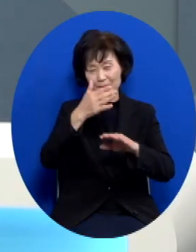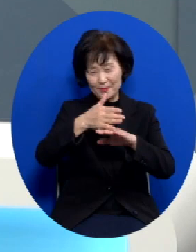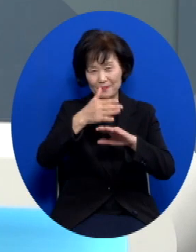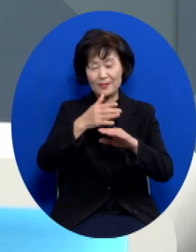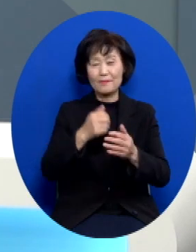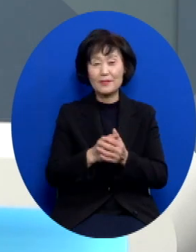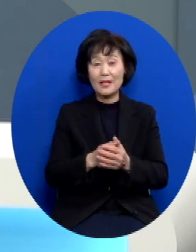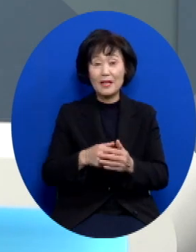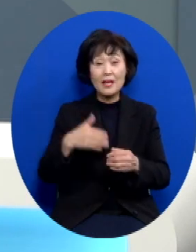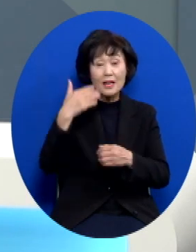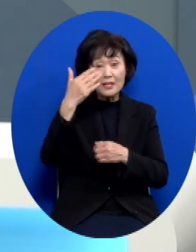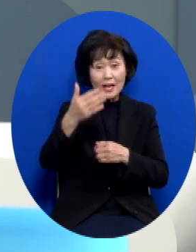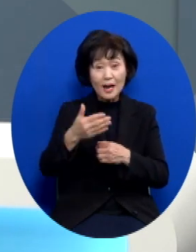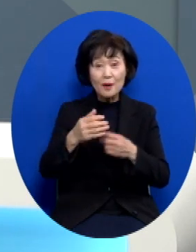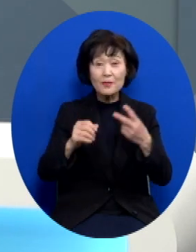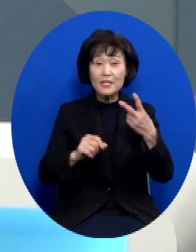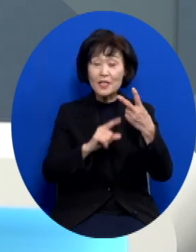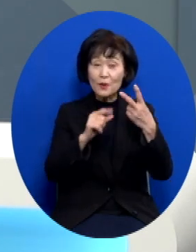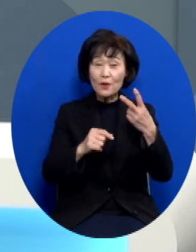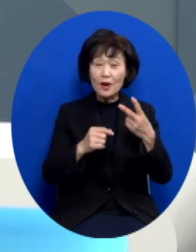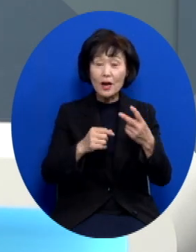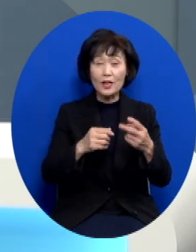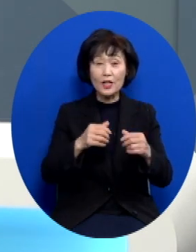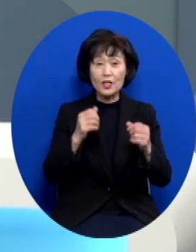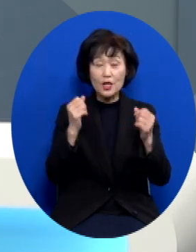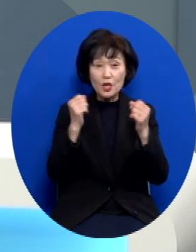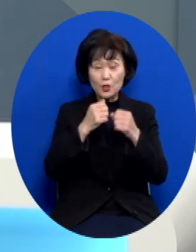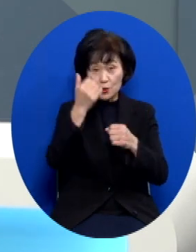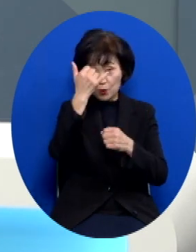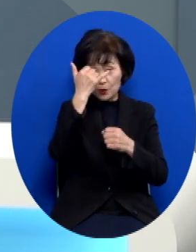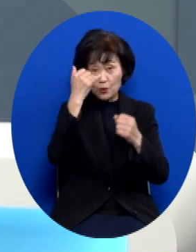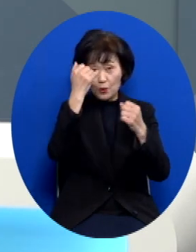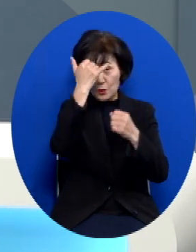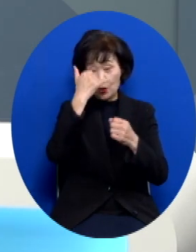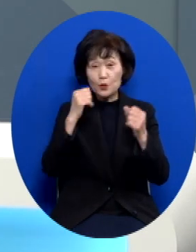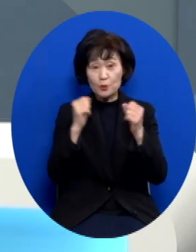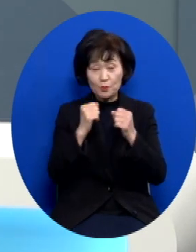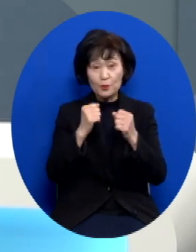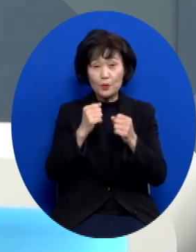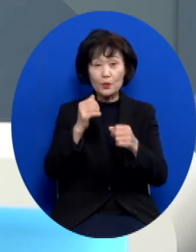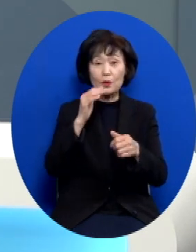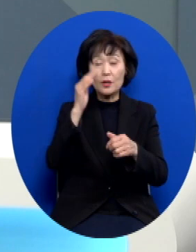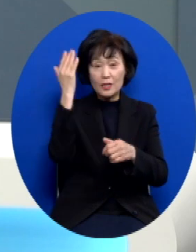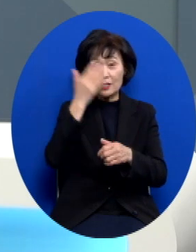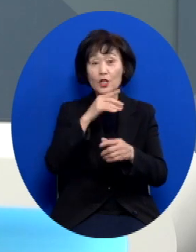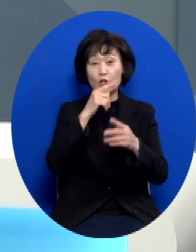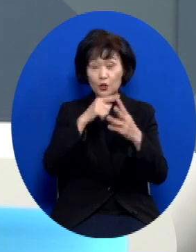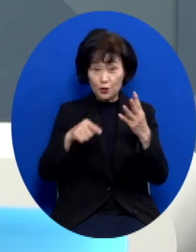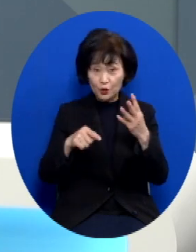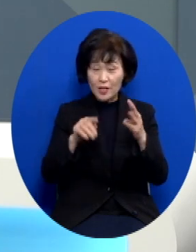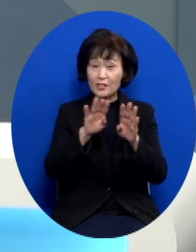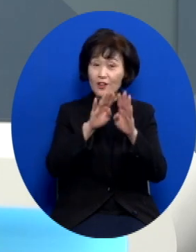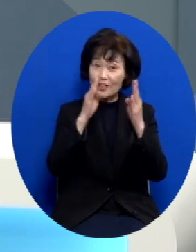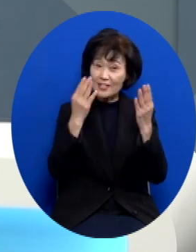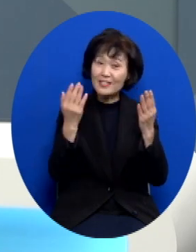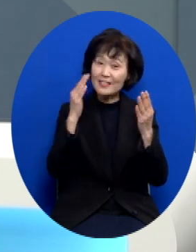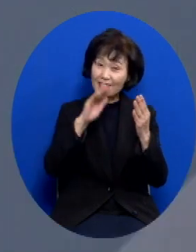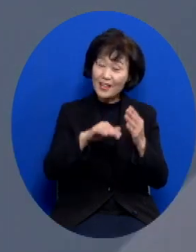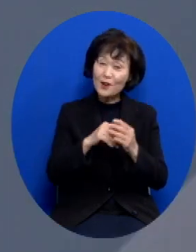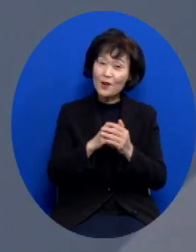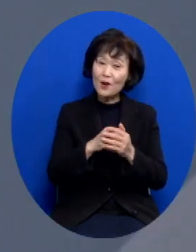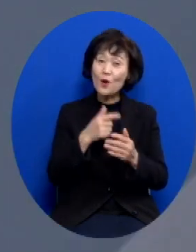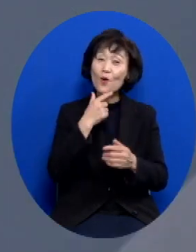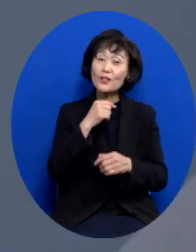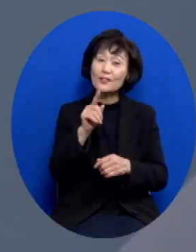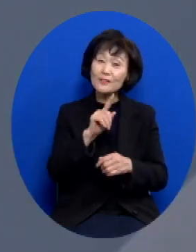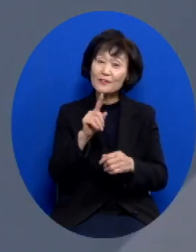충북 청주에서 열린다고 들었습니다. 집회 관련 소개와 함께 집회를 통해 바라는 부분도 나눠주시면 좋겠습니다.